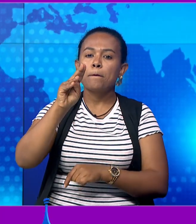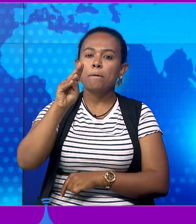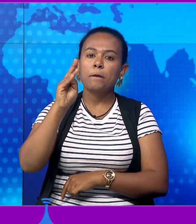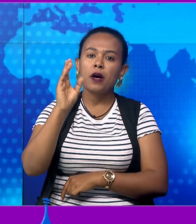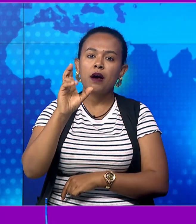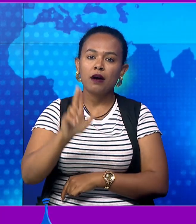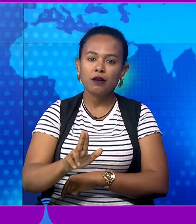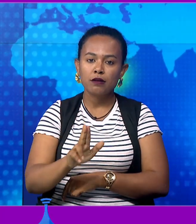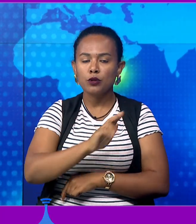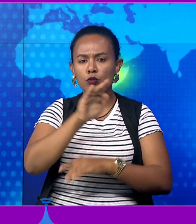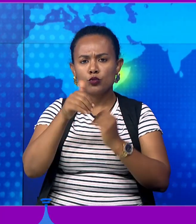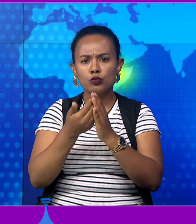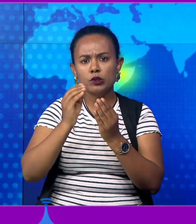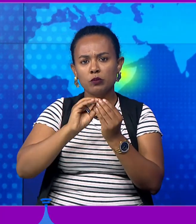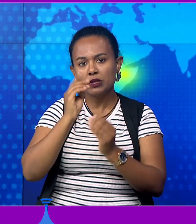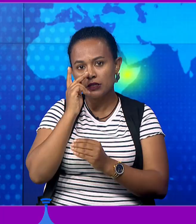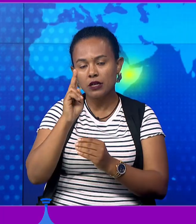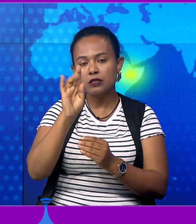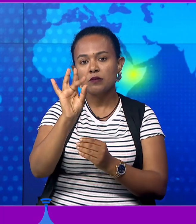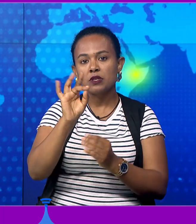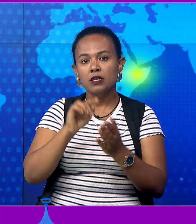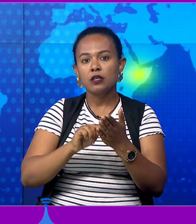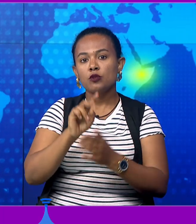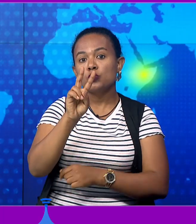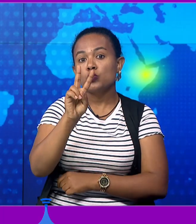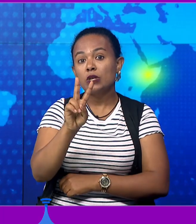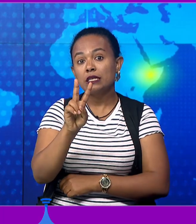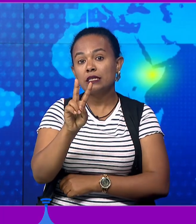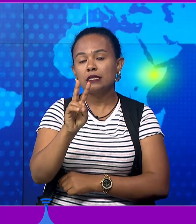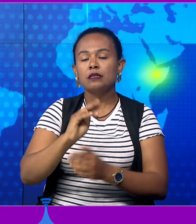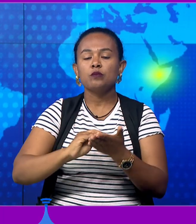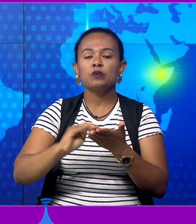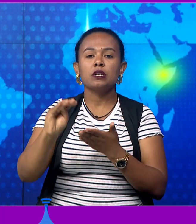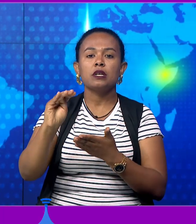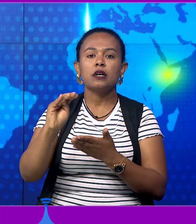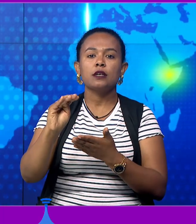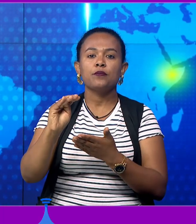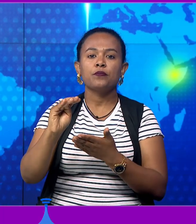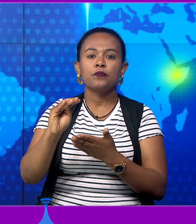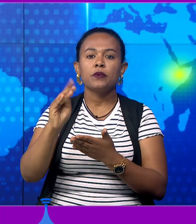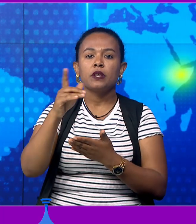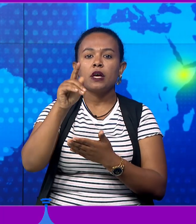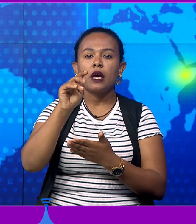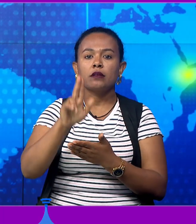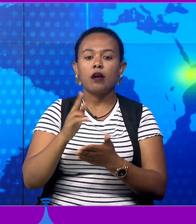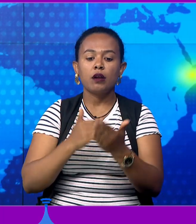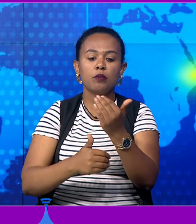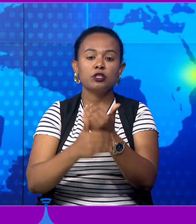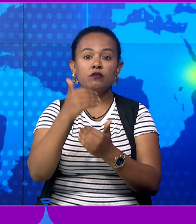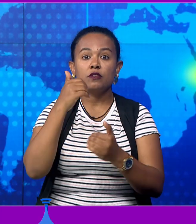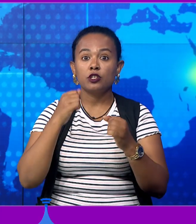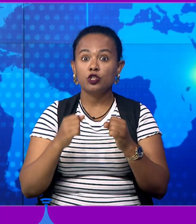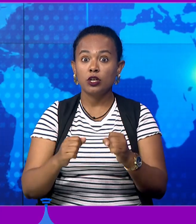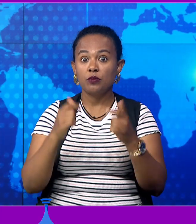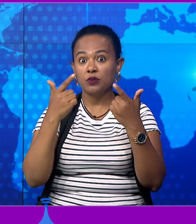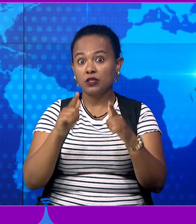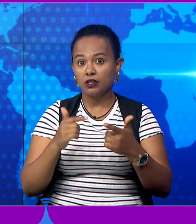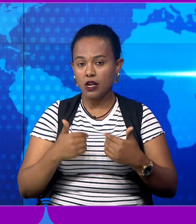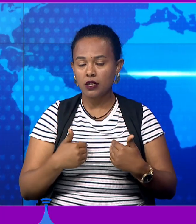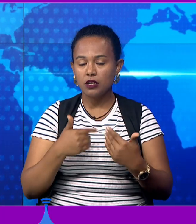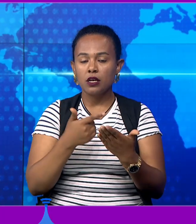የሁሉንም ጨምረን ስናይ ወደ 8.2 ሚሊዮን ሄክታር መሸፈን የቻልንበት እድል አለን።